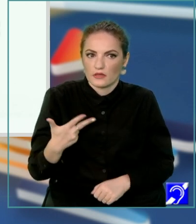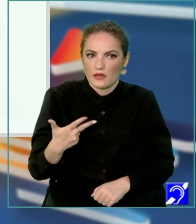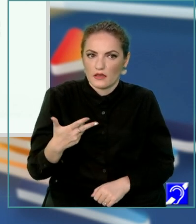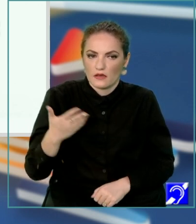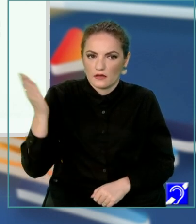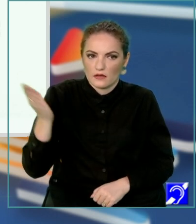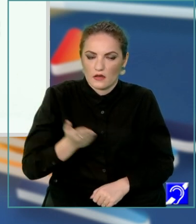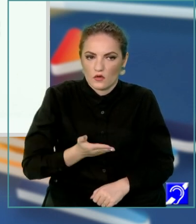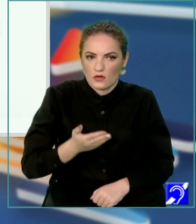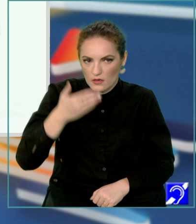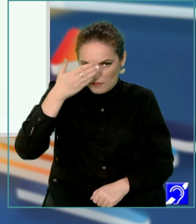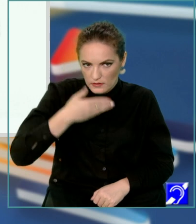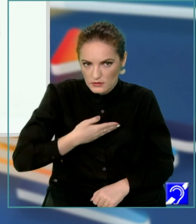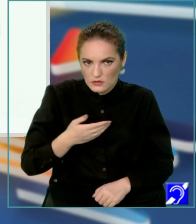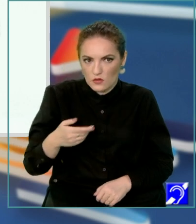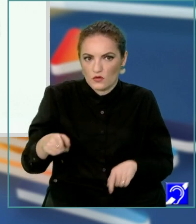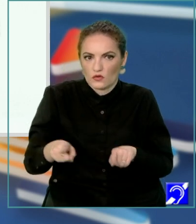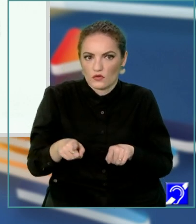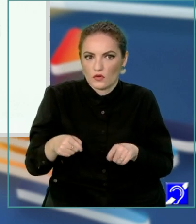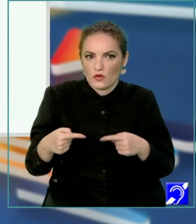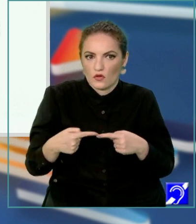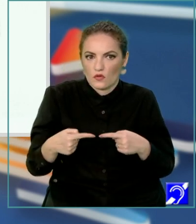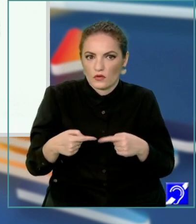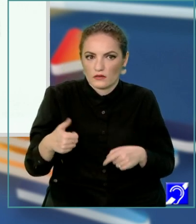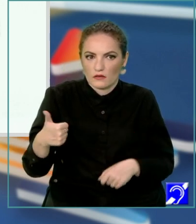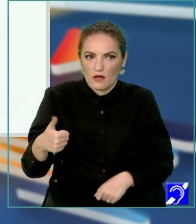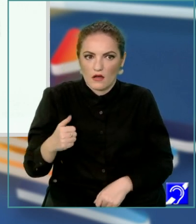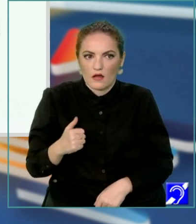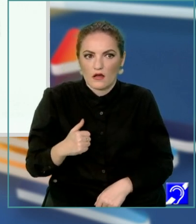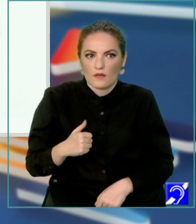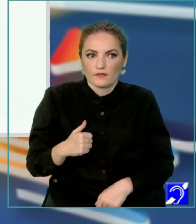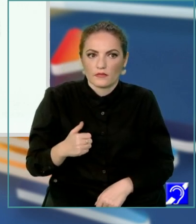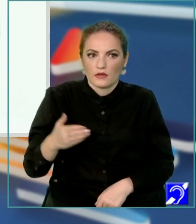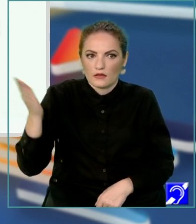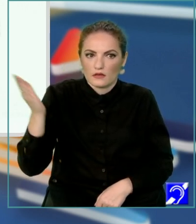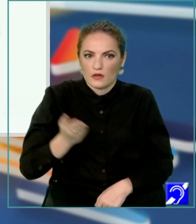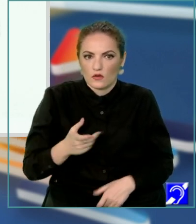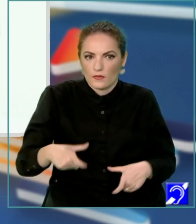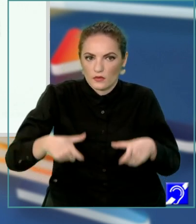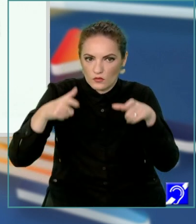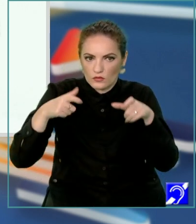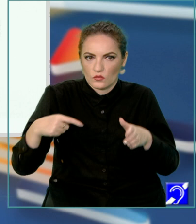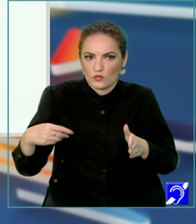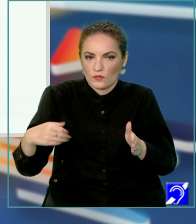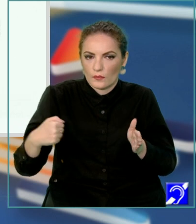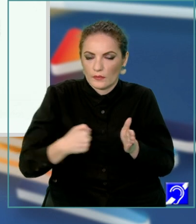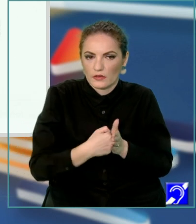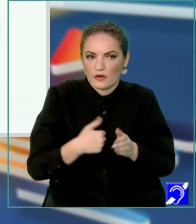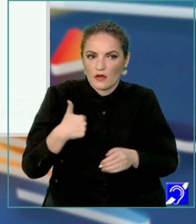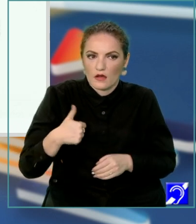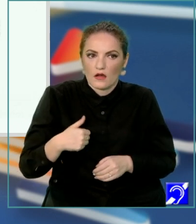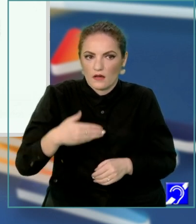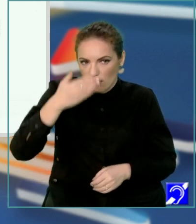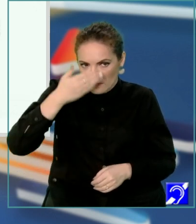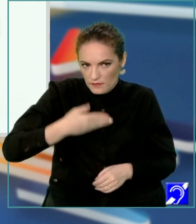c diagonala paralelipipedului cu capătul cu extremitatea în a d fețele paralelipipedului